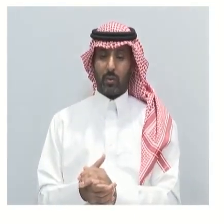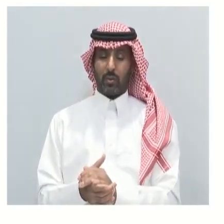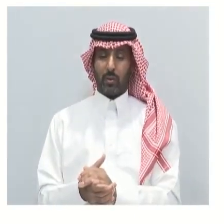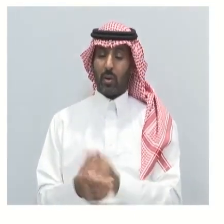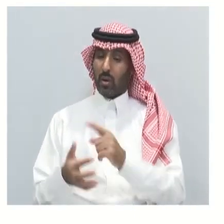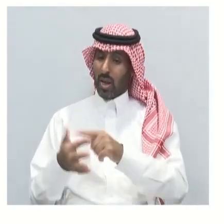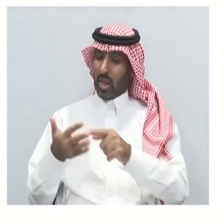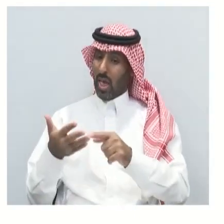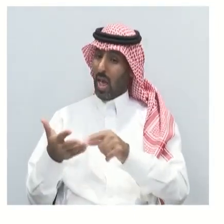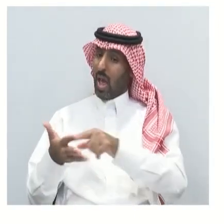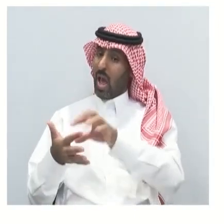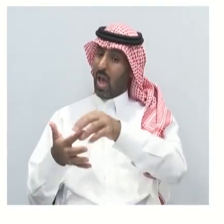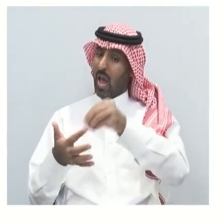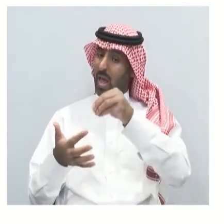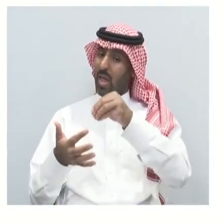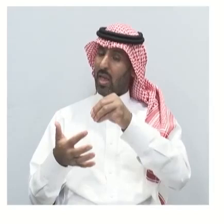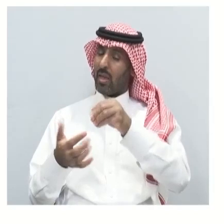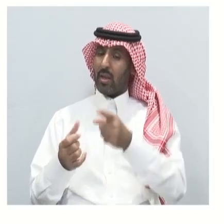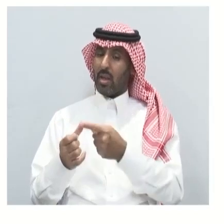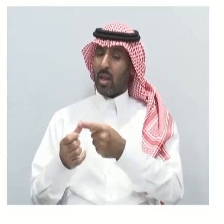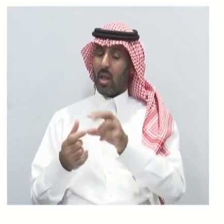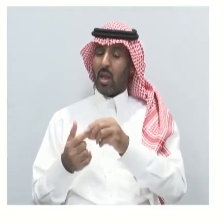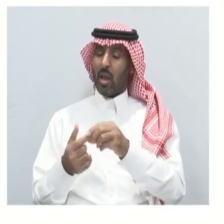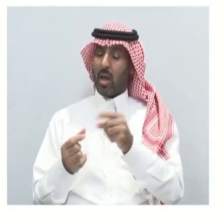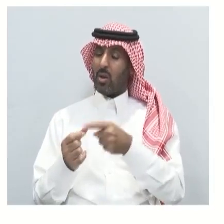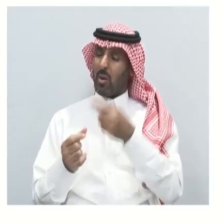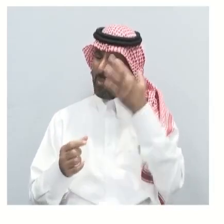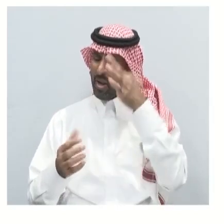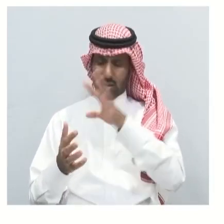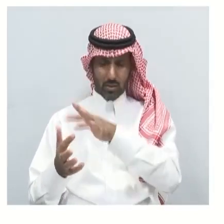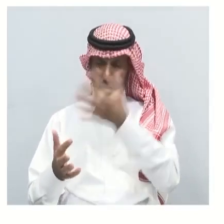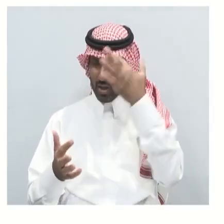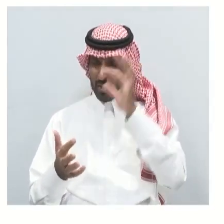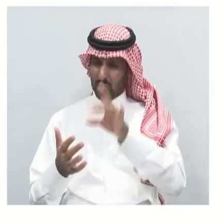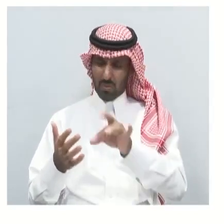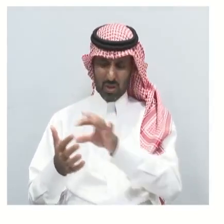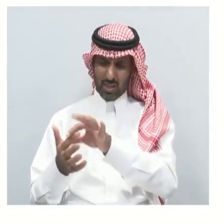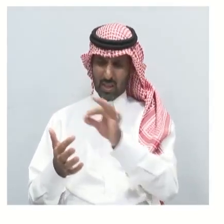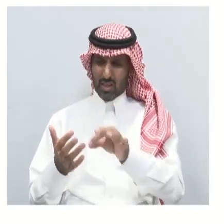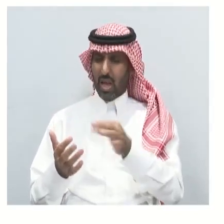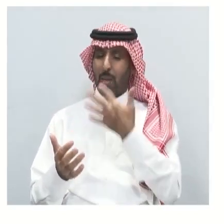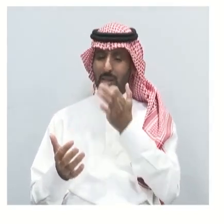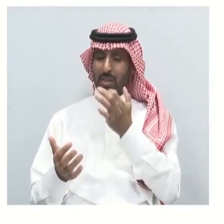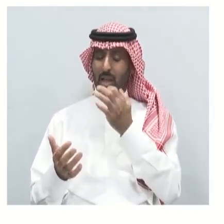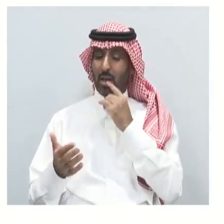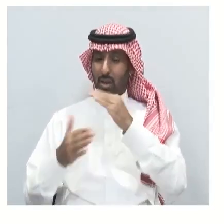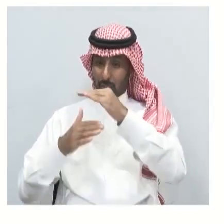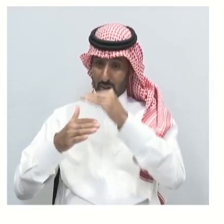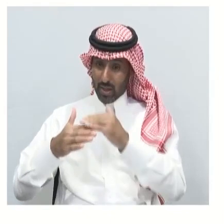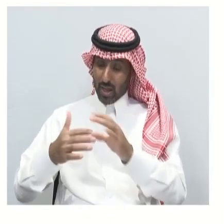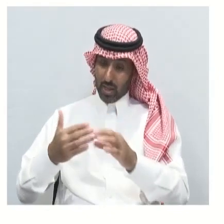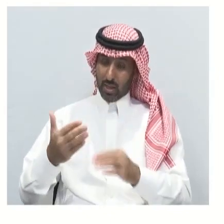تناول اشهرها واكثرها استخداما هي العينه العشوائيه البسيطه والعينه الطبقيه